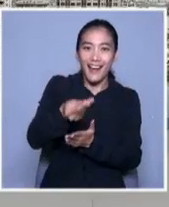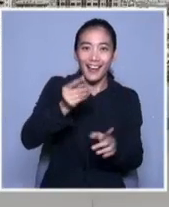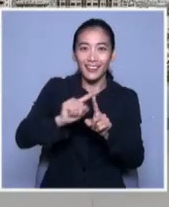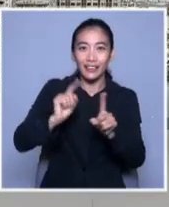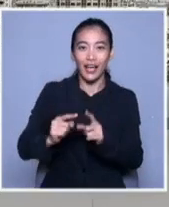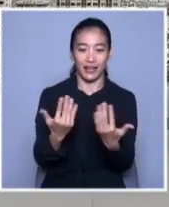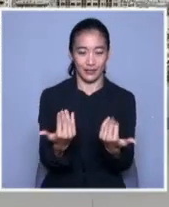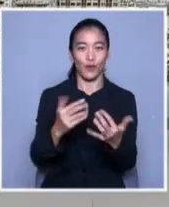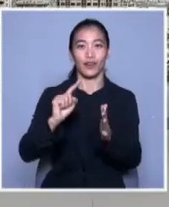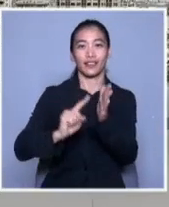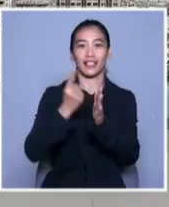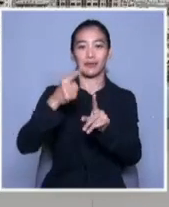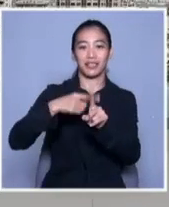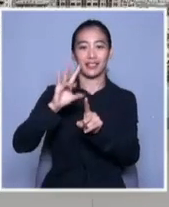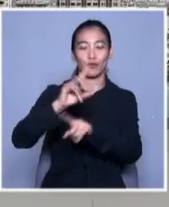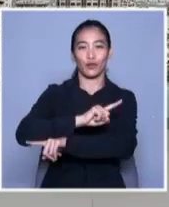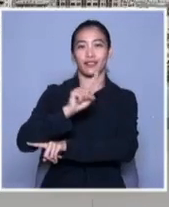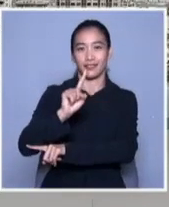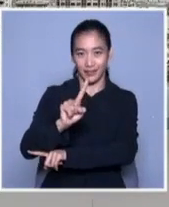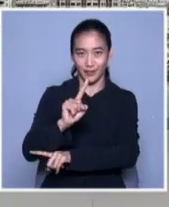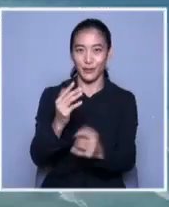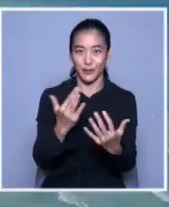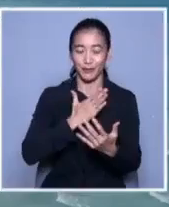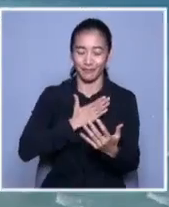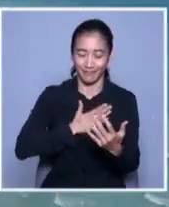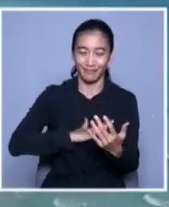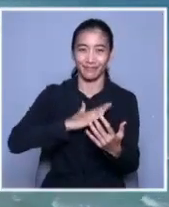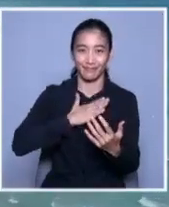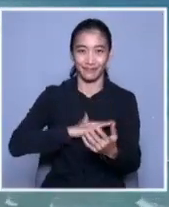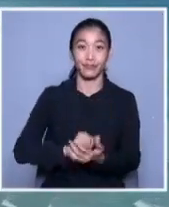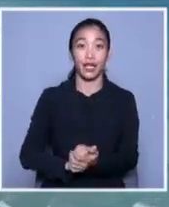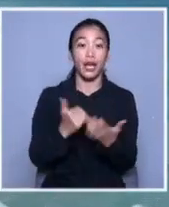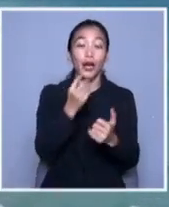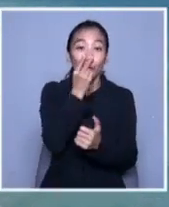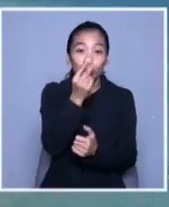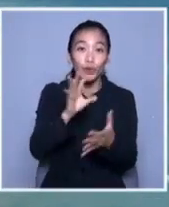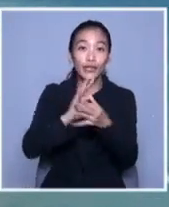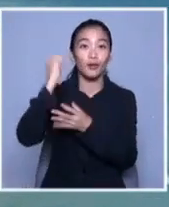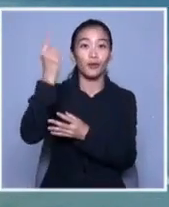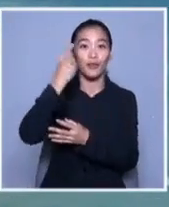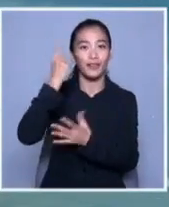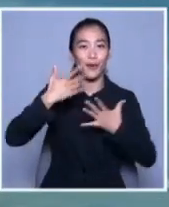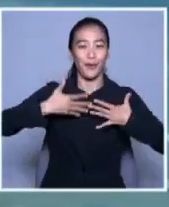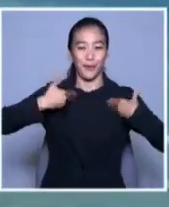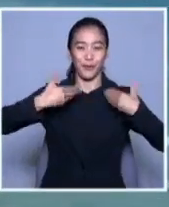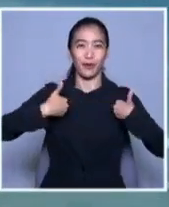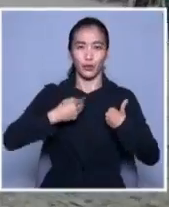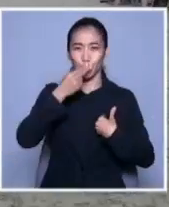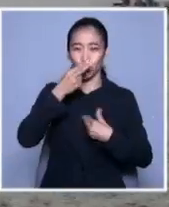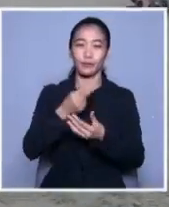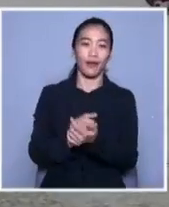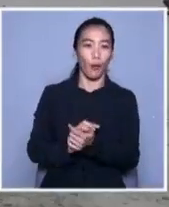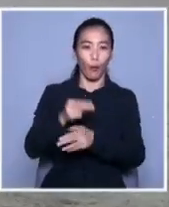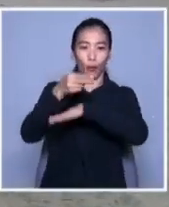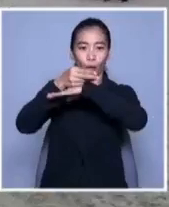เดี๋ยวพาไปดูกันค่ะคุณผู้ชมหลายพื้นที่เลยนะคะบรรยากาศการท่องเที่ยวกลับมาคึกคักจริงๆค่ะนี่ให้ดูภาพมุมสูงกันก่อนทะเล